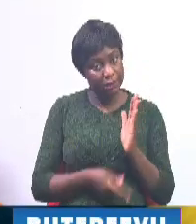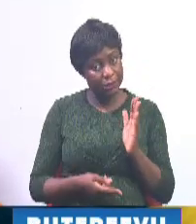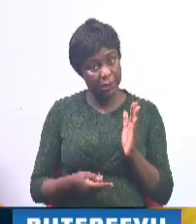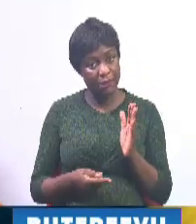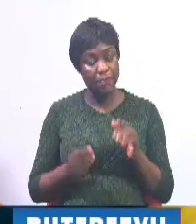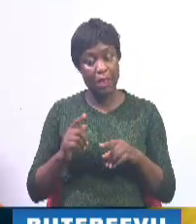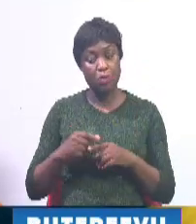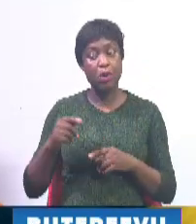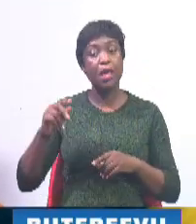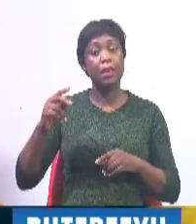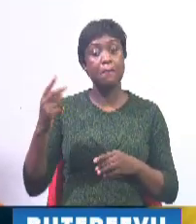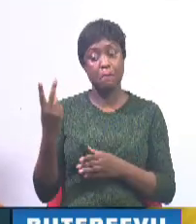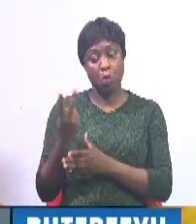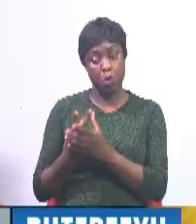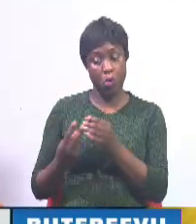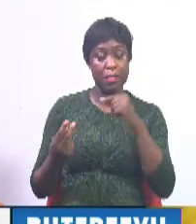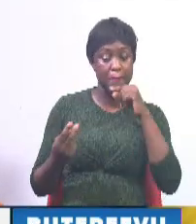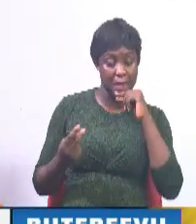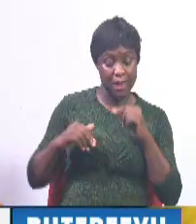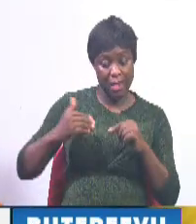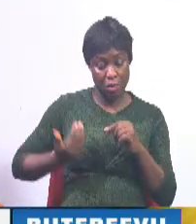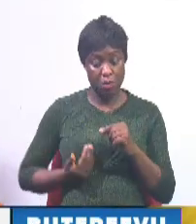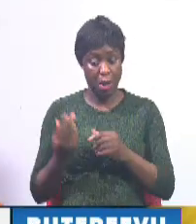mu bufumbo yes